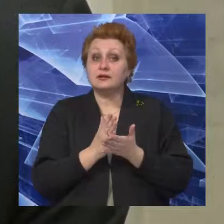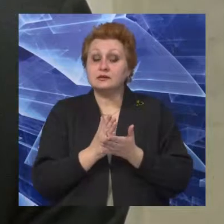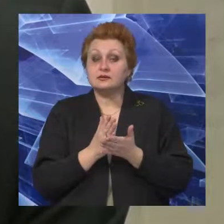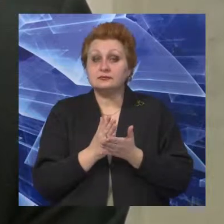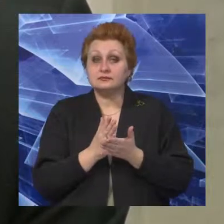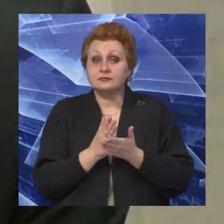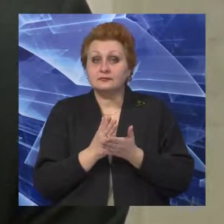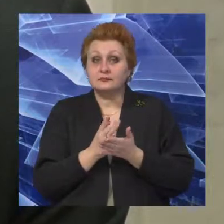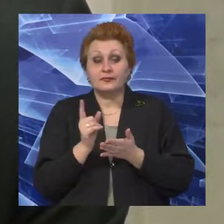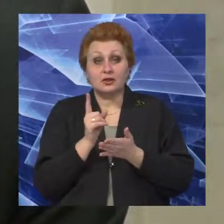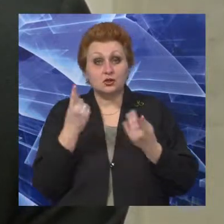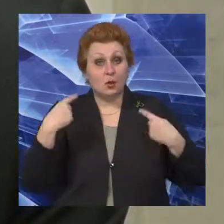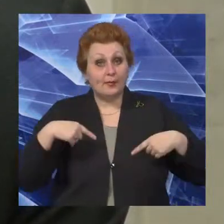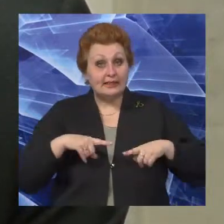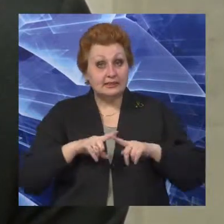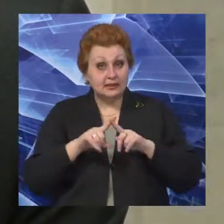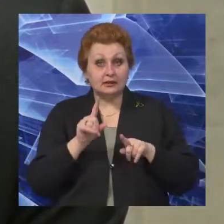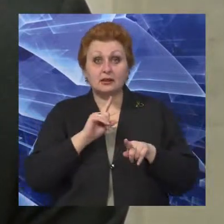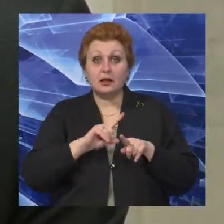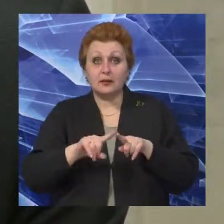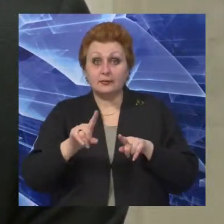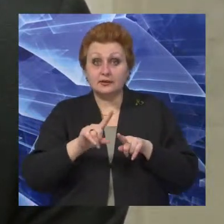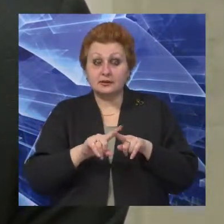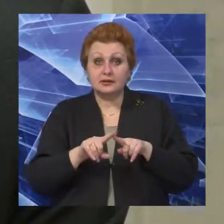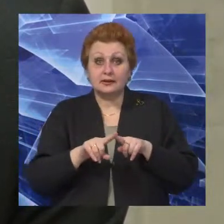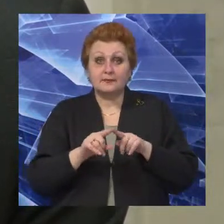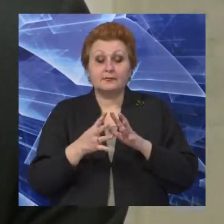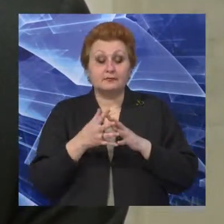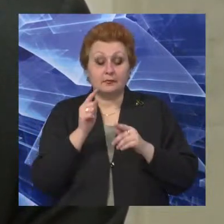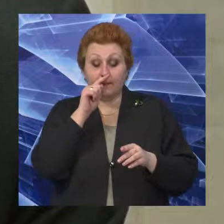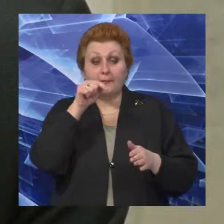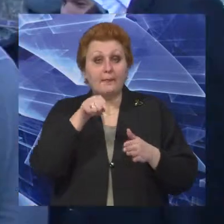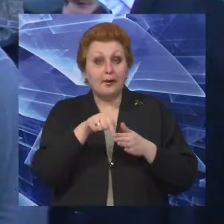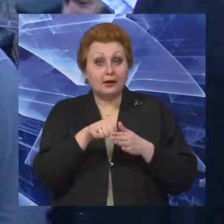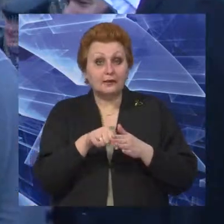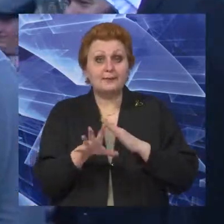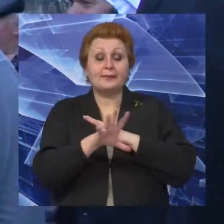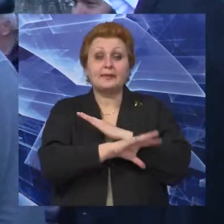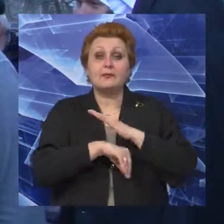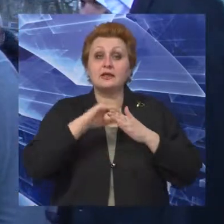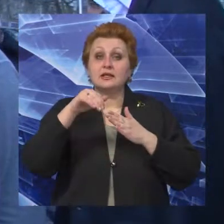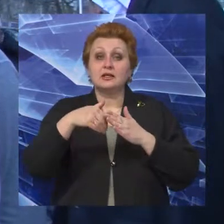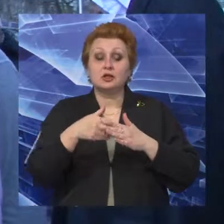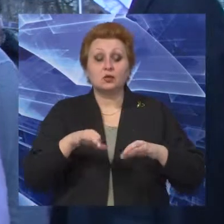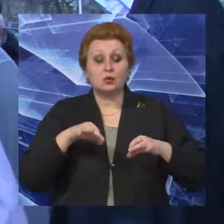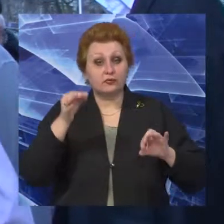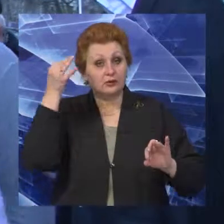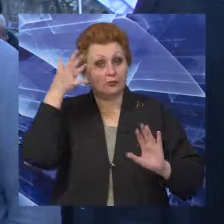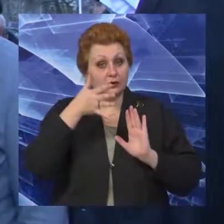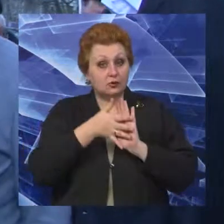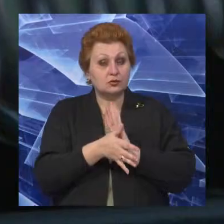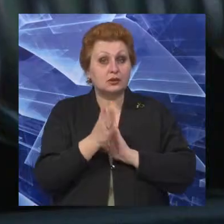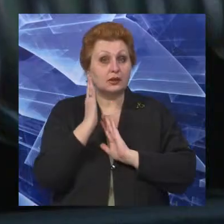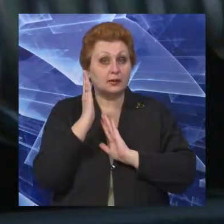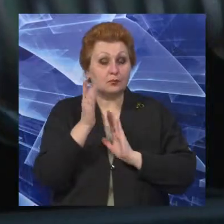чтобы все-таки техника КАМАЗ побыстрее дошла до сельхозтоваропроизводителей. Напоследок новые машины позволили изучить